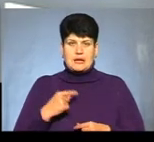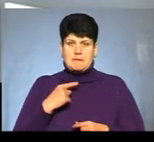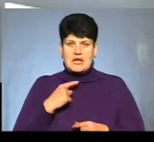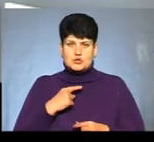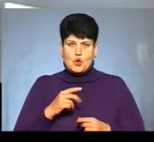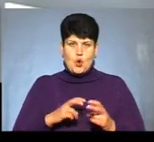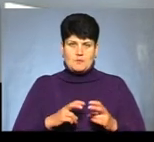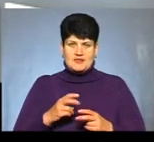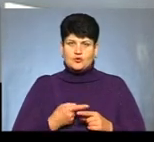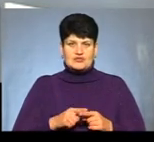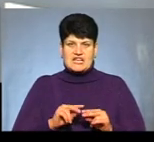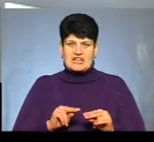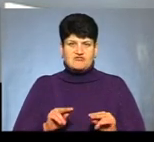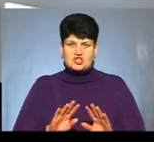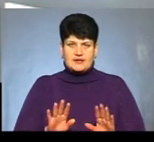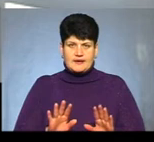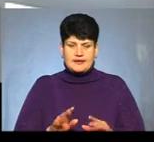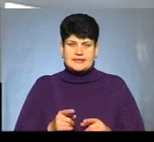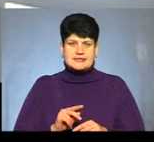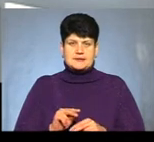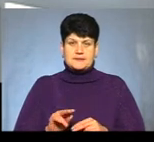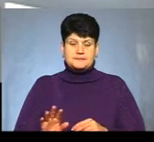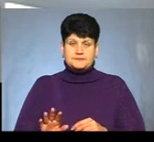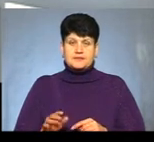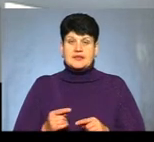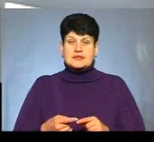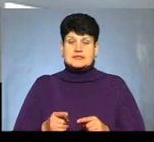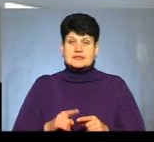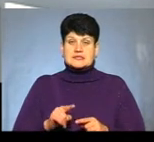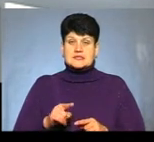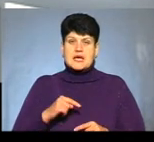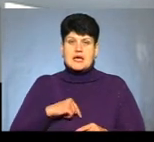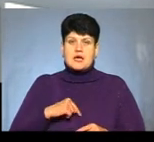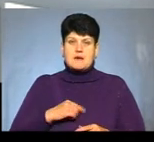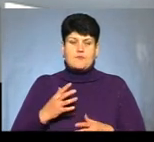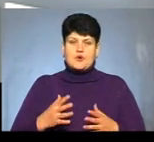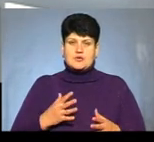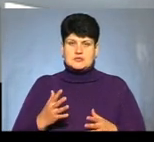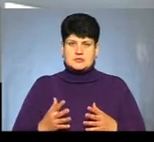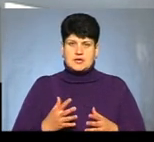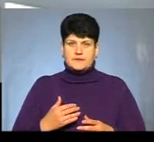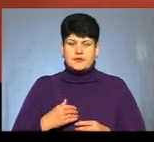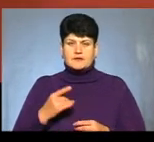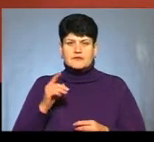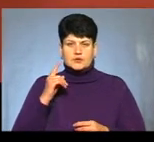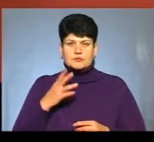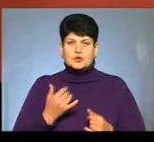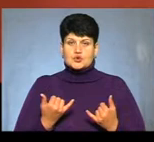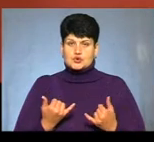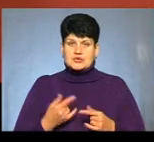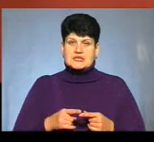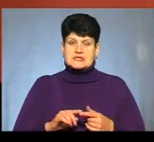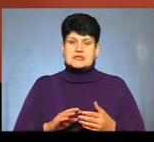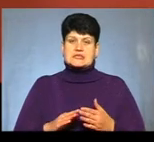працівники м'ясокомбінату, це навіть не учителі, це навіть не педагоги, це емоція. Як думаєте, чому така ситуація склалася? І думаю,